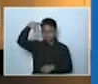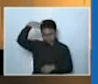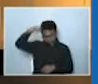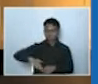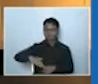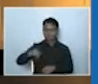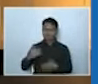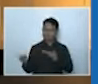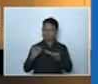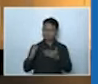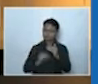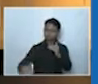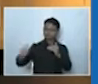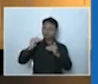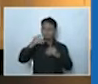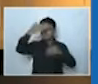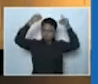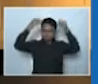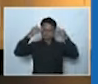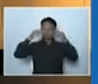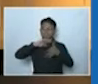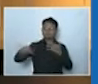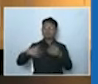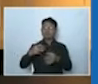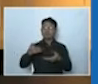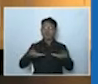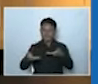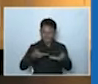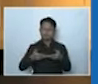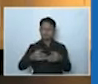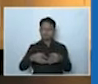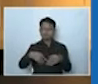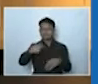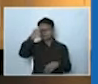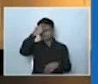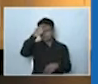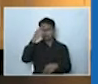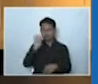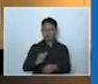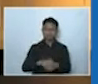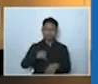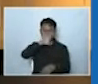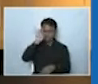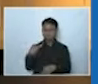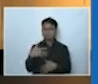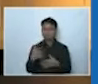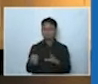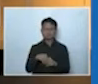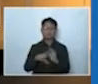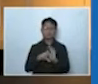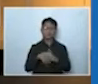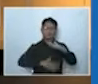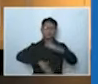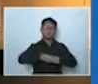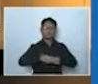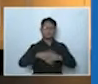standar sehingga kita dinobatkan tertinggi masuk perguruan tinggi negeri di 2022 menggeser Jakarta masuk ke